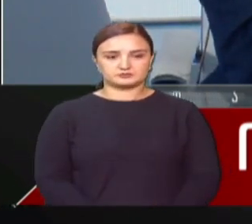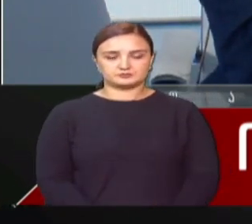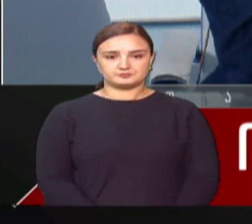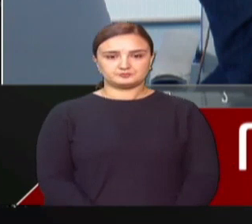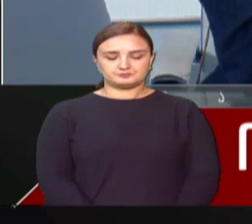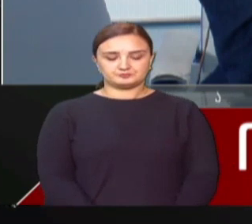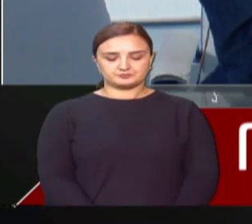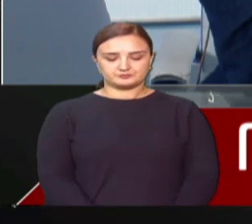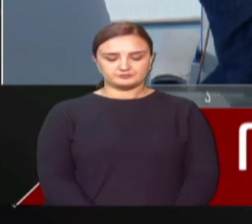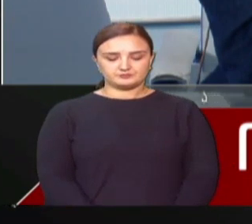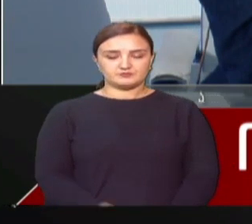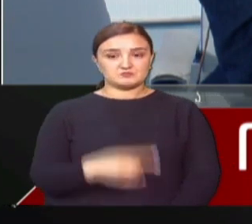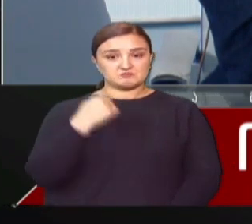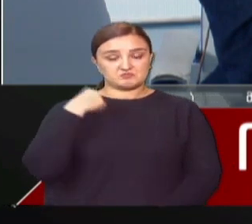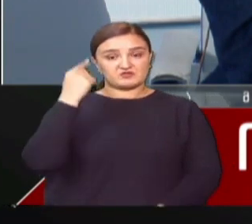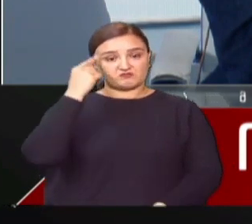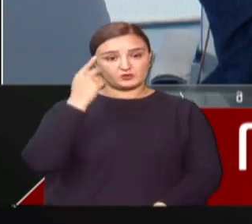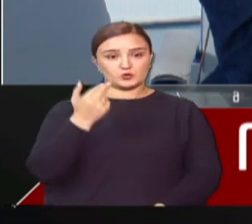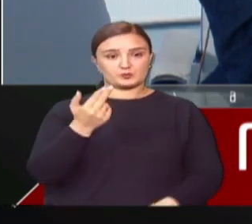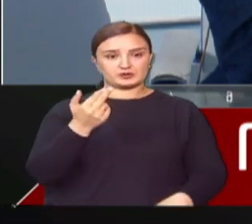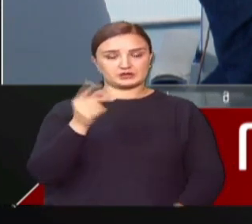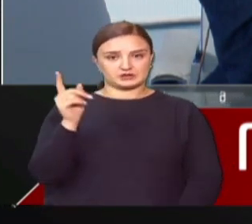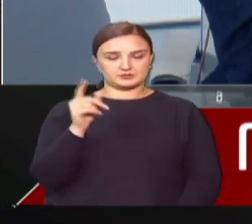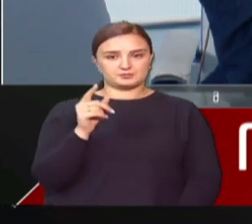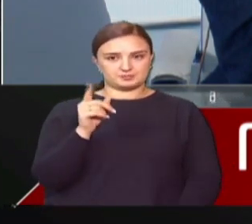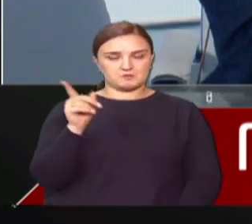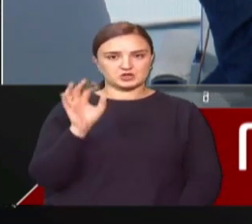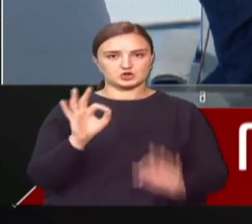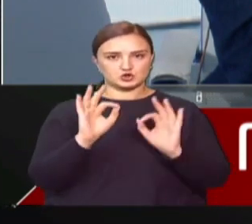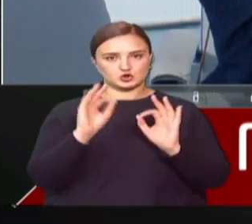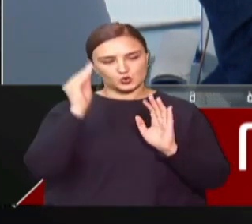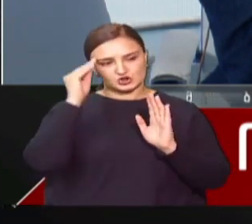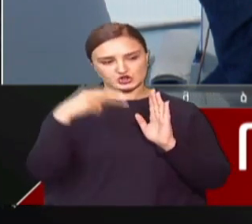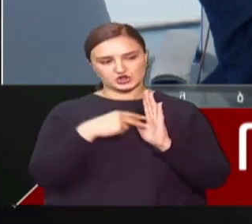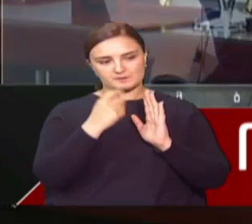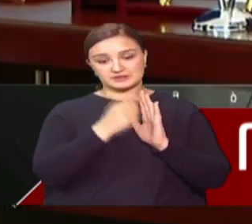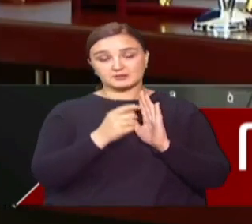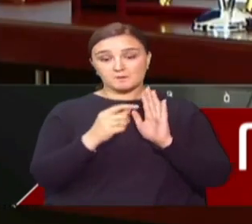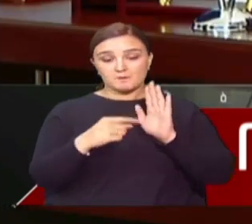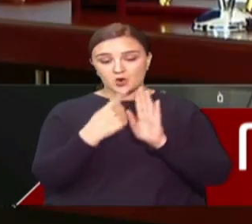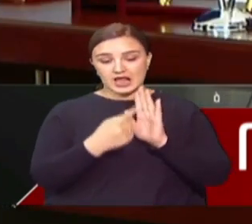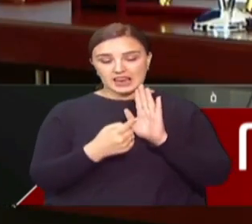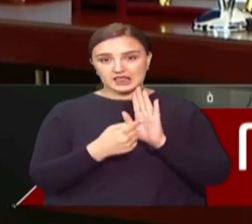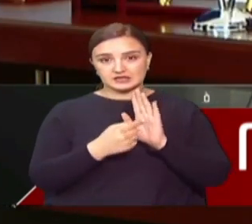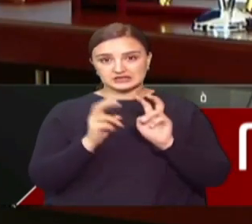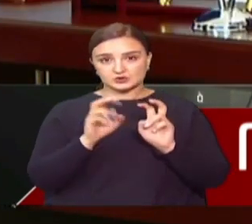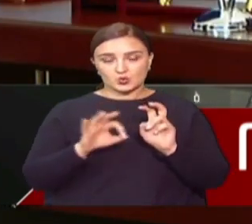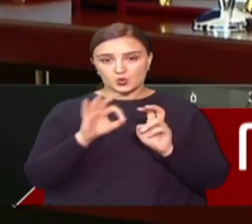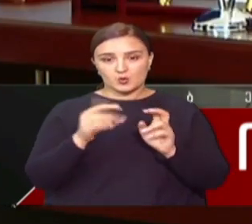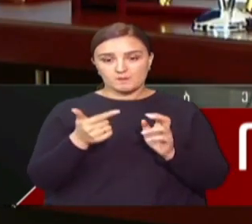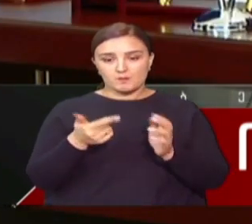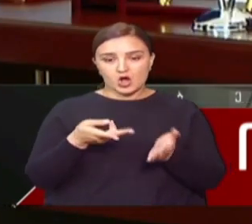მე ვფიქრობ, რომ არჩილმა აბსოლუტურად მართებული შეფასება გააკეთა. გახსოვთ თქვენ, რომ მოქალაქეობის საკითხთან დაკავშირებით,